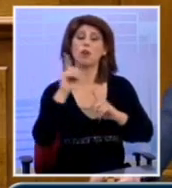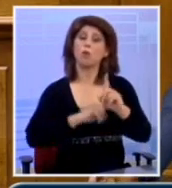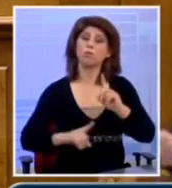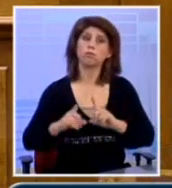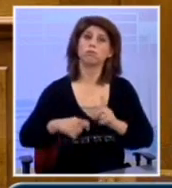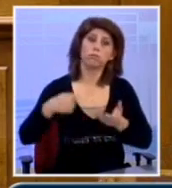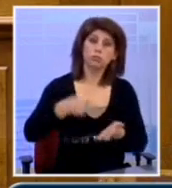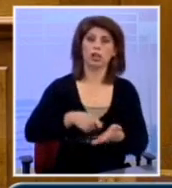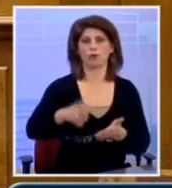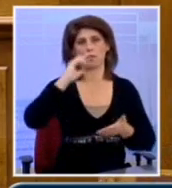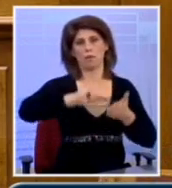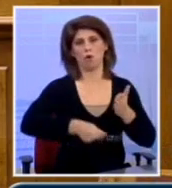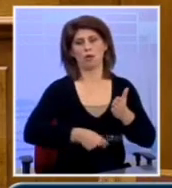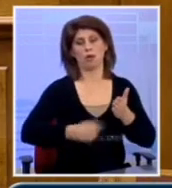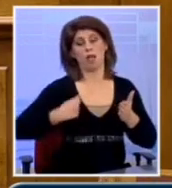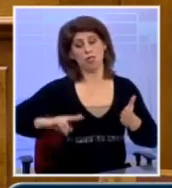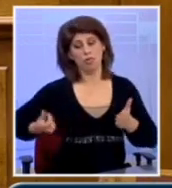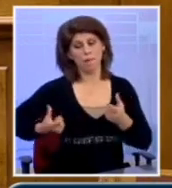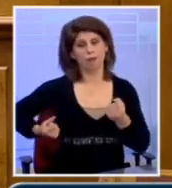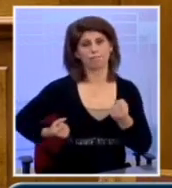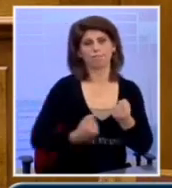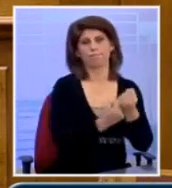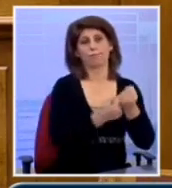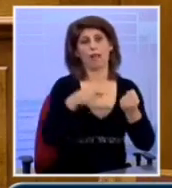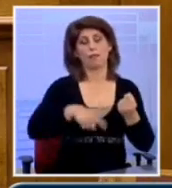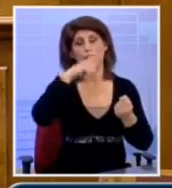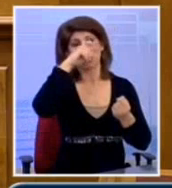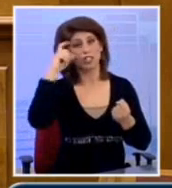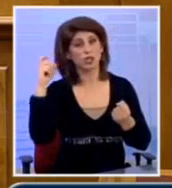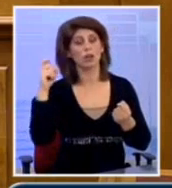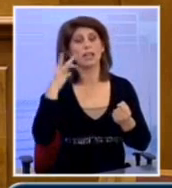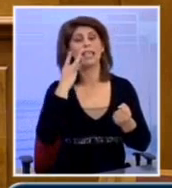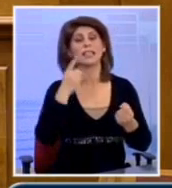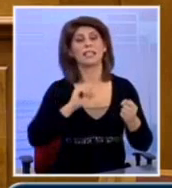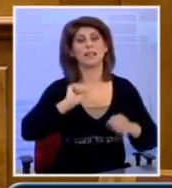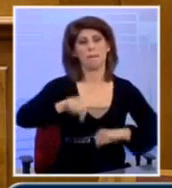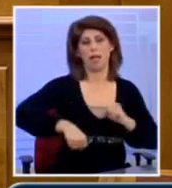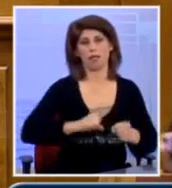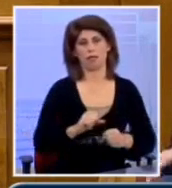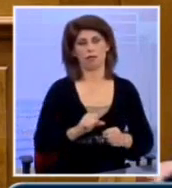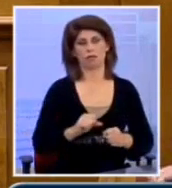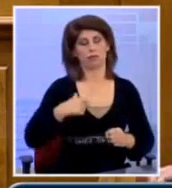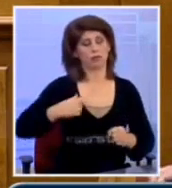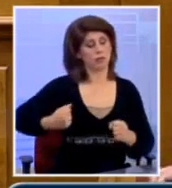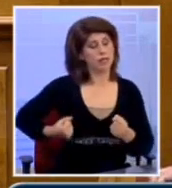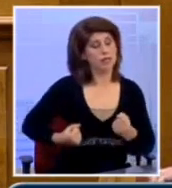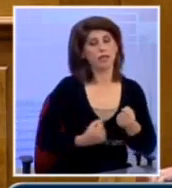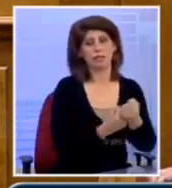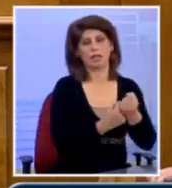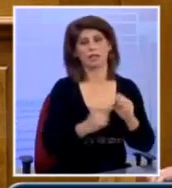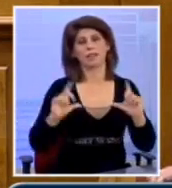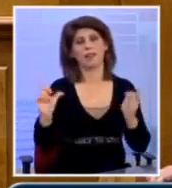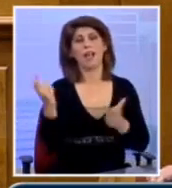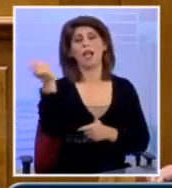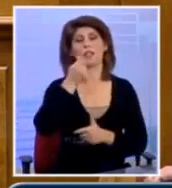μνημονίου, να σταθούν δίπλα μας σε αυτή τη δύσκολη και σκληρή μάχη. Να στηρίξουν την